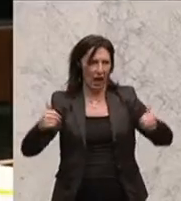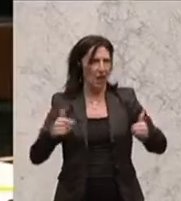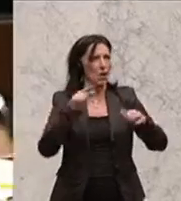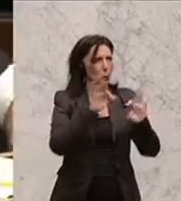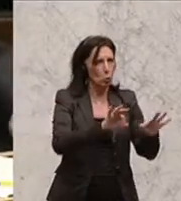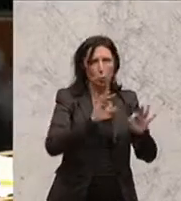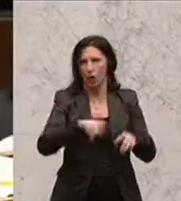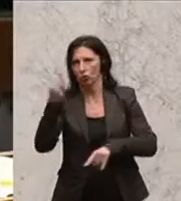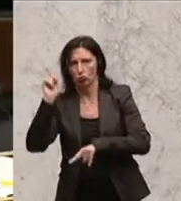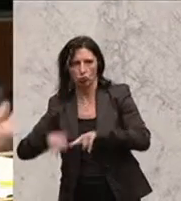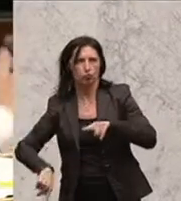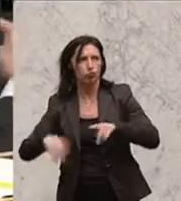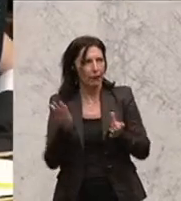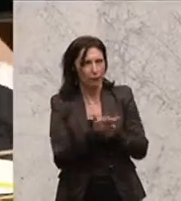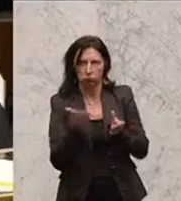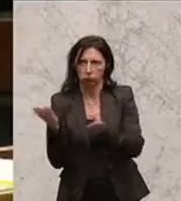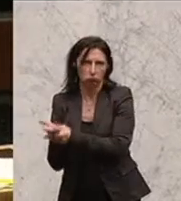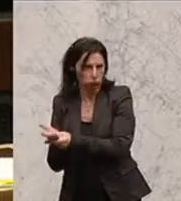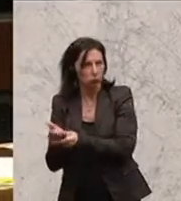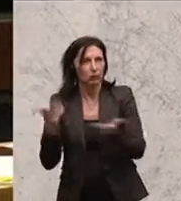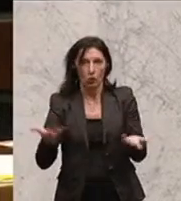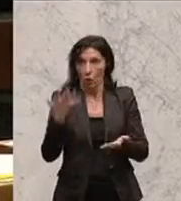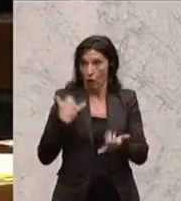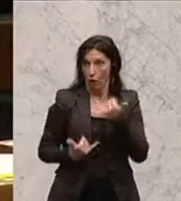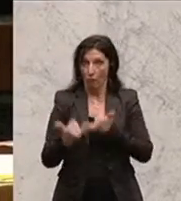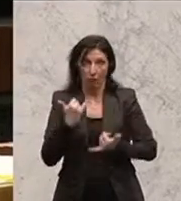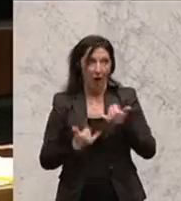Bank forderte. Und das geschah bereits vor 5 Jahren, am